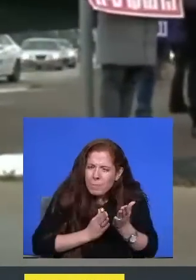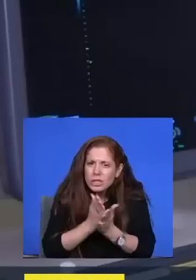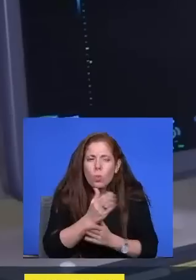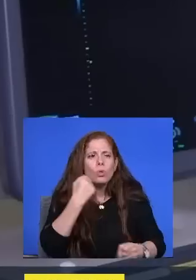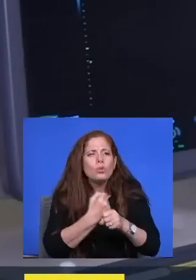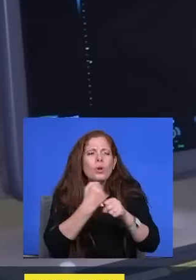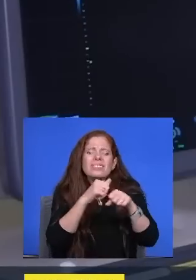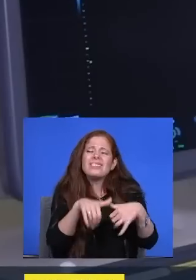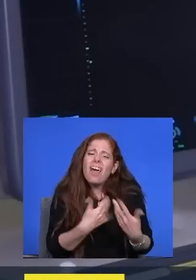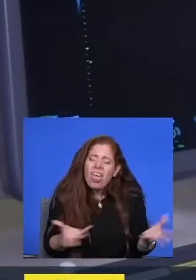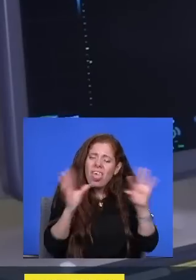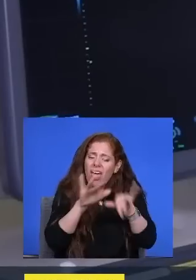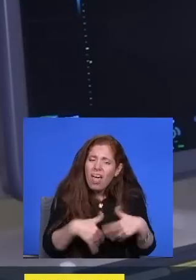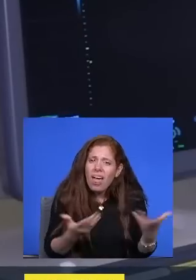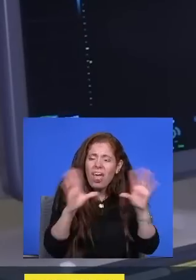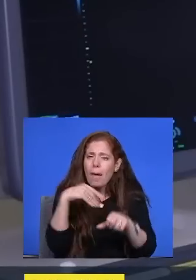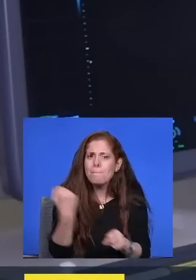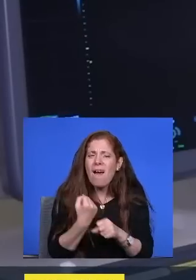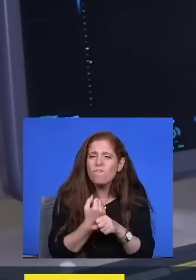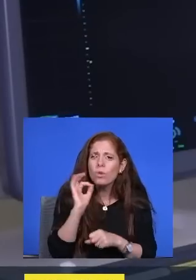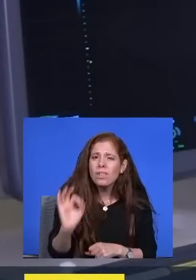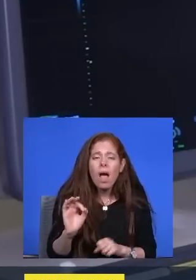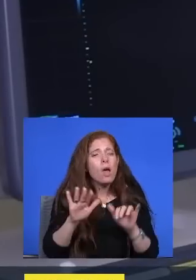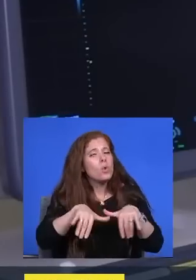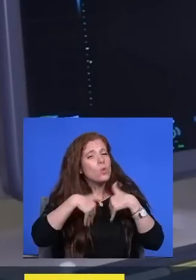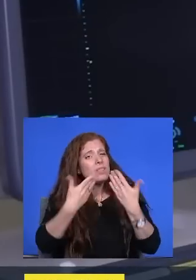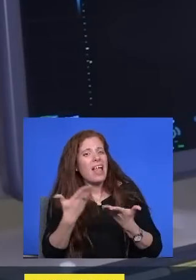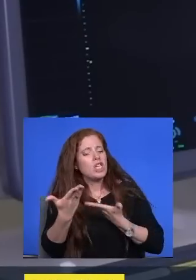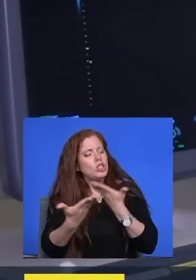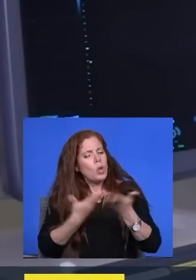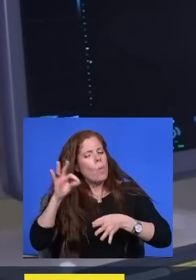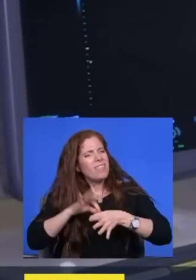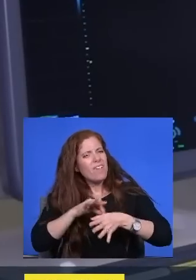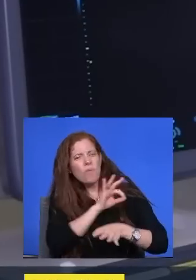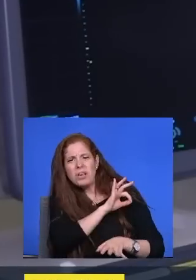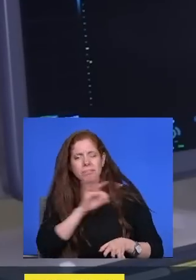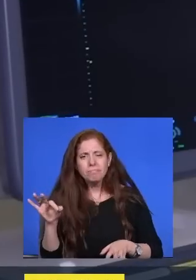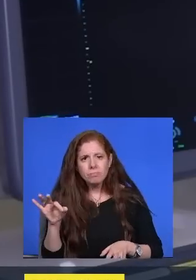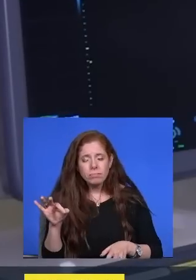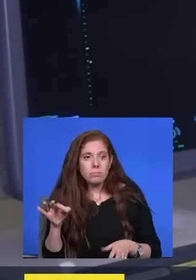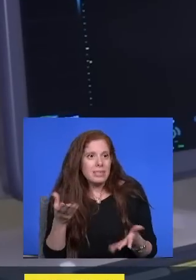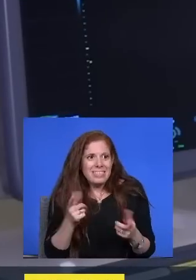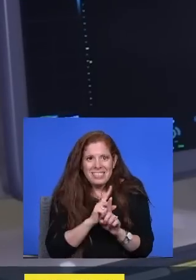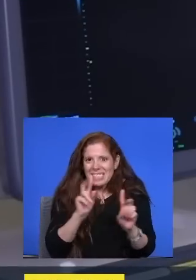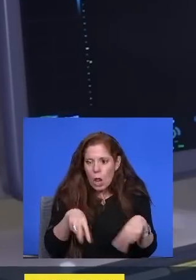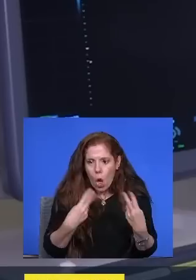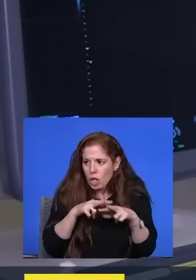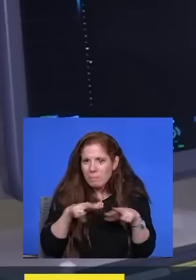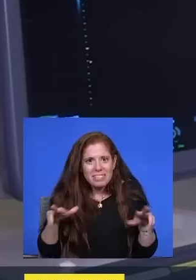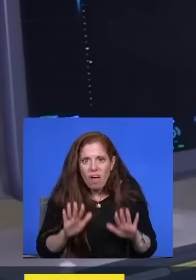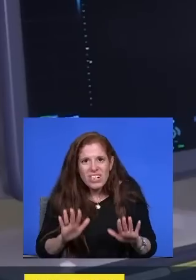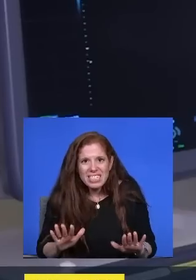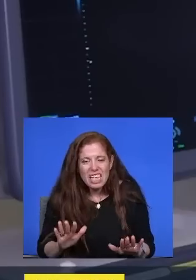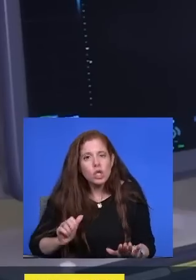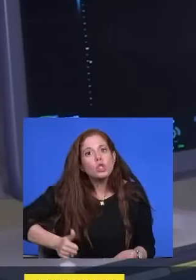לילות כימים בעבודתו, נותן שירות רפואי מן השורה הראשונה. זה לא יכול להיות מצב כזה